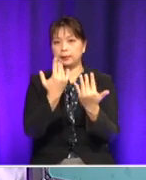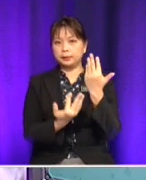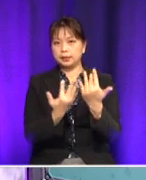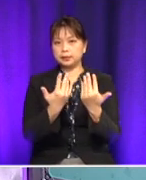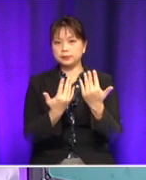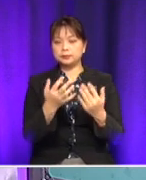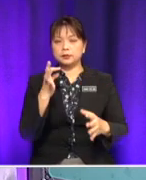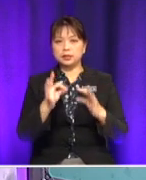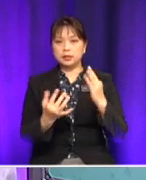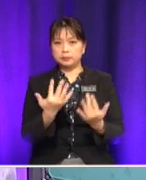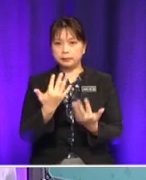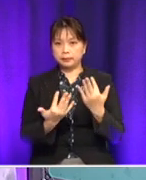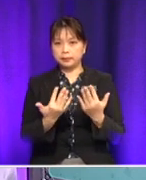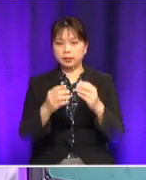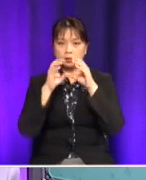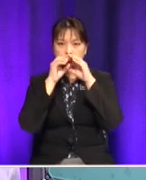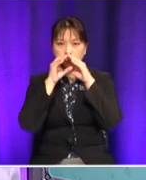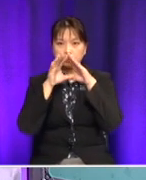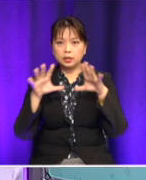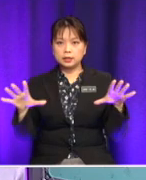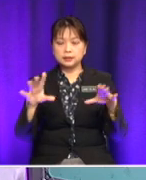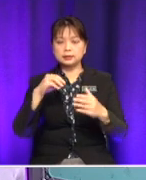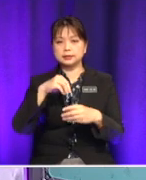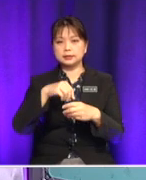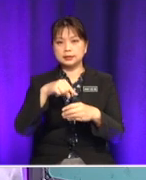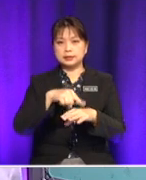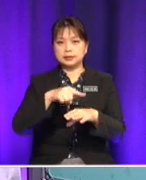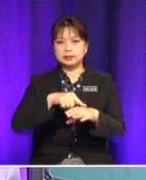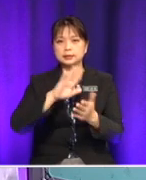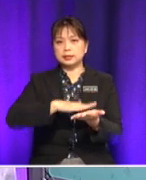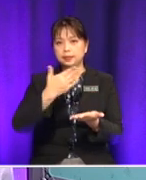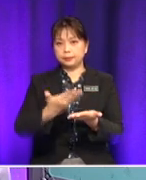balon di dapur dengan tak tahu dalam